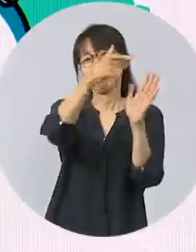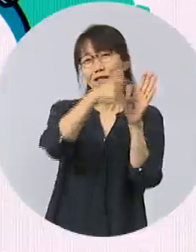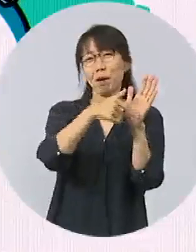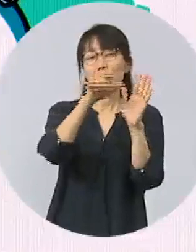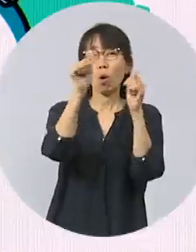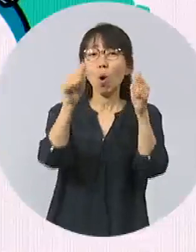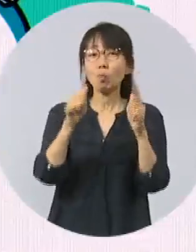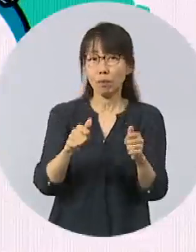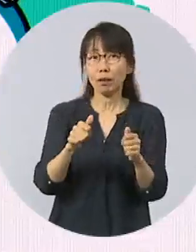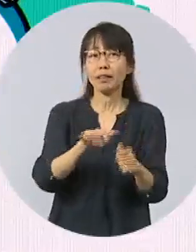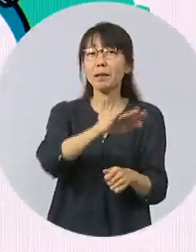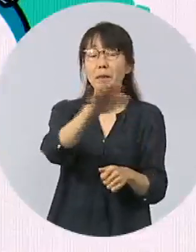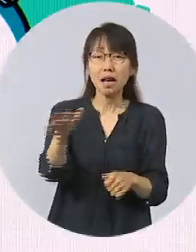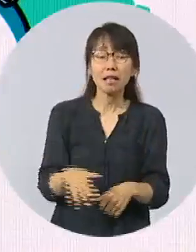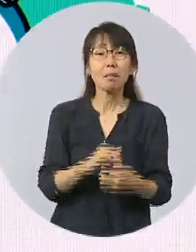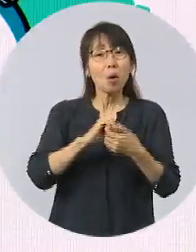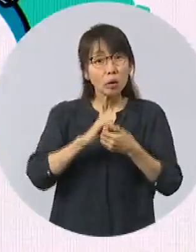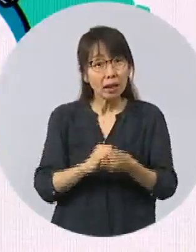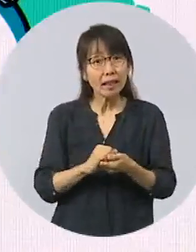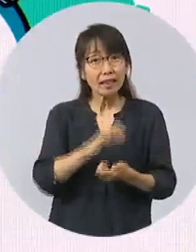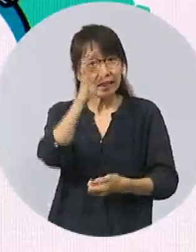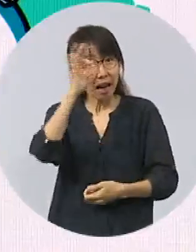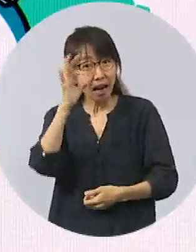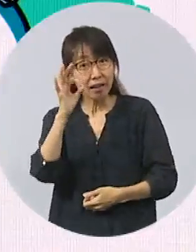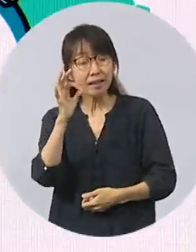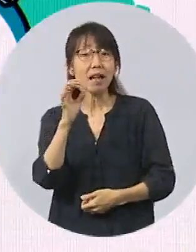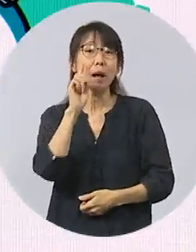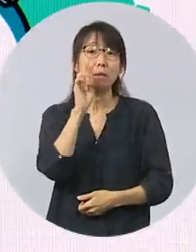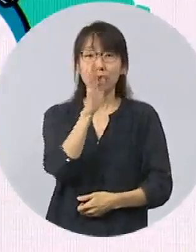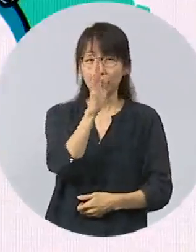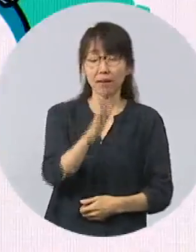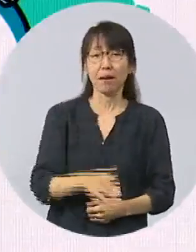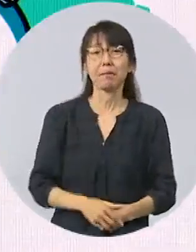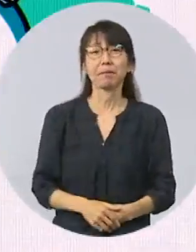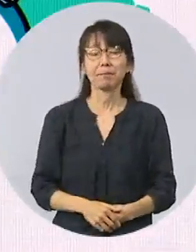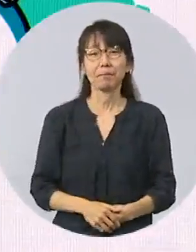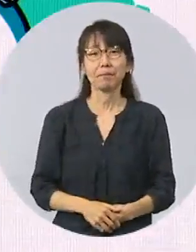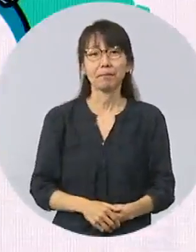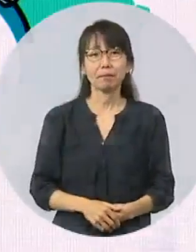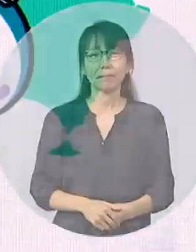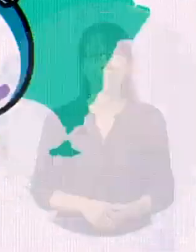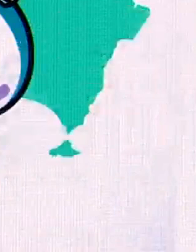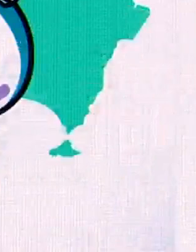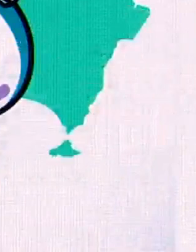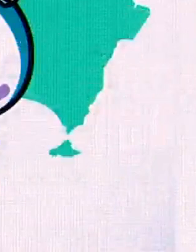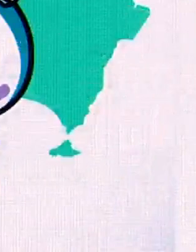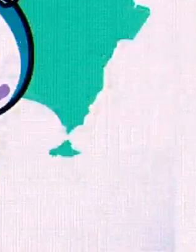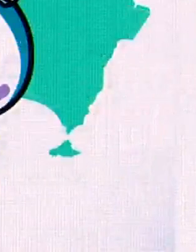を皆さんもぜひ美味しい藤沢さんのホームページで探してみてくださいね。